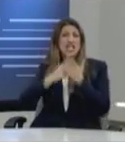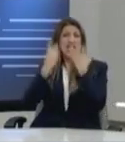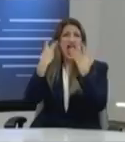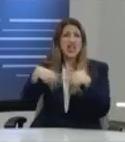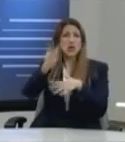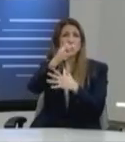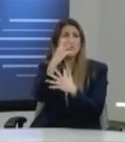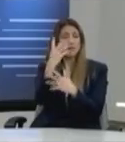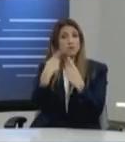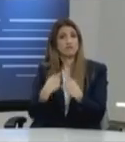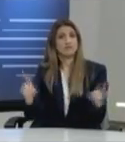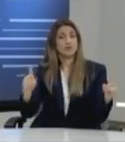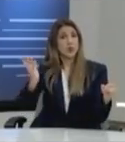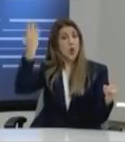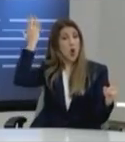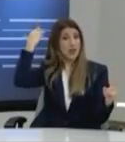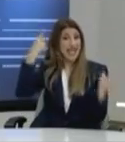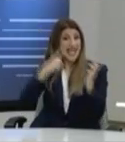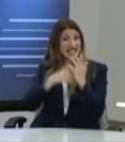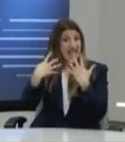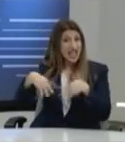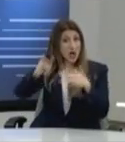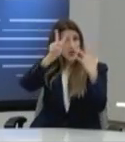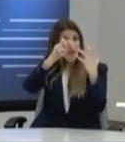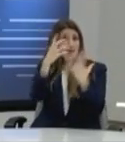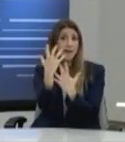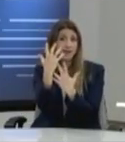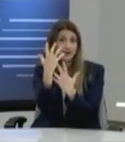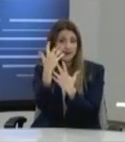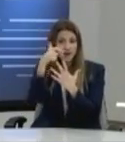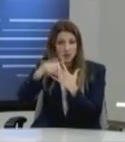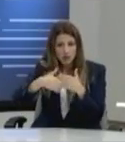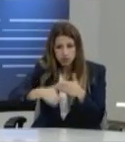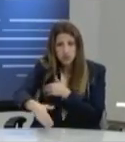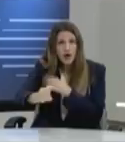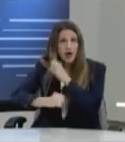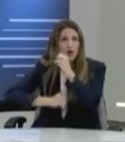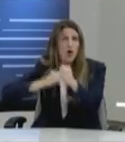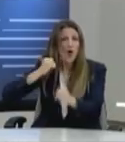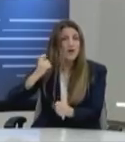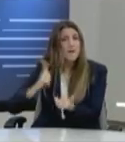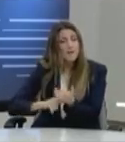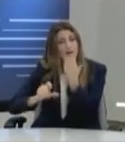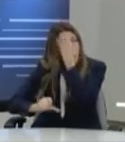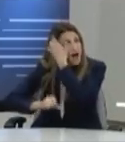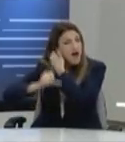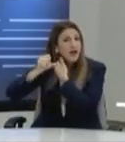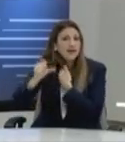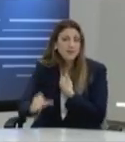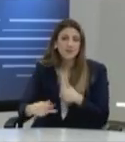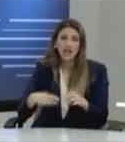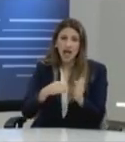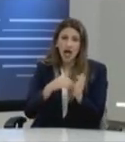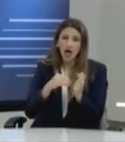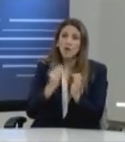ήταν εξαιρετικά καινοτόμο. Και πράγματι, η νομολογία του Συμβουλίου της Επικρατείας μπορεί να ήταν αυστηρή